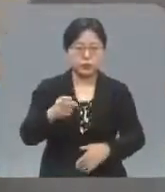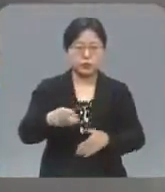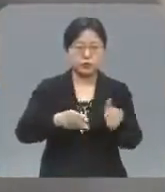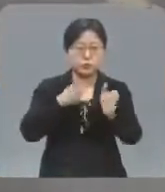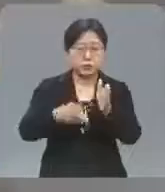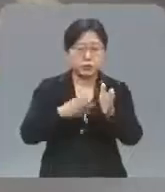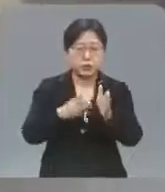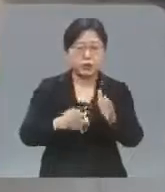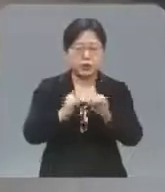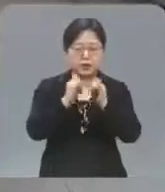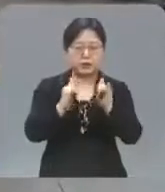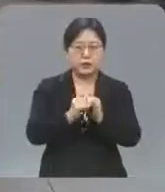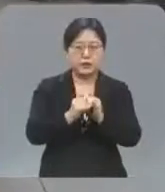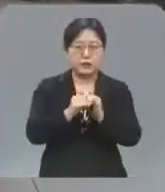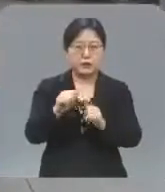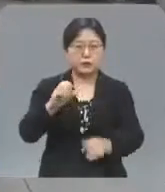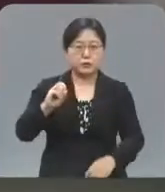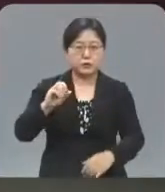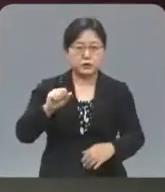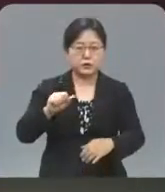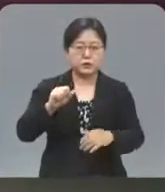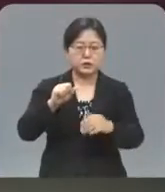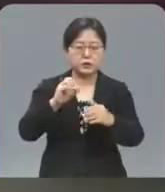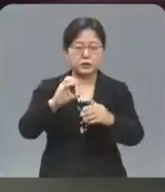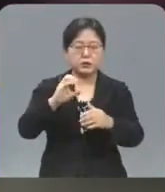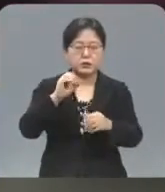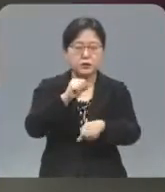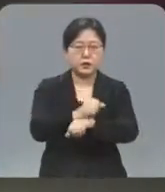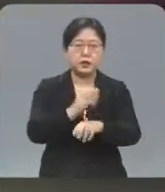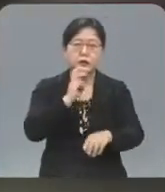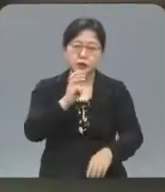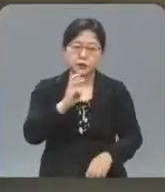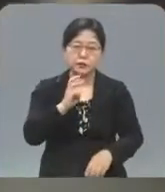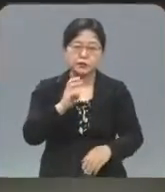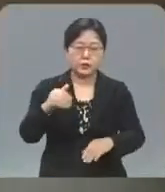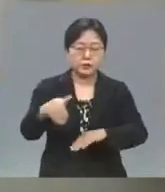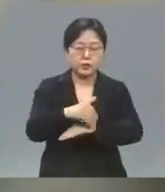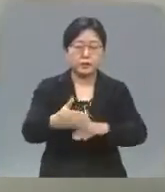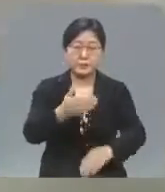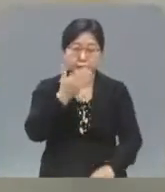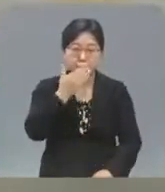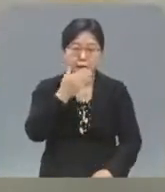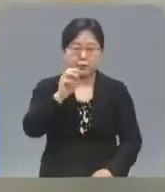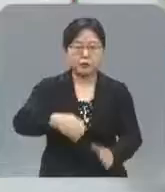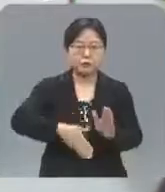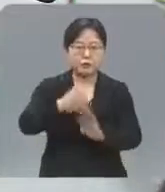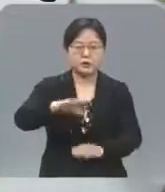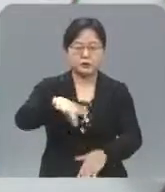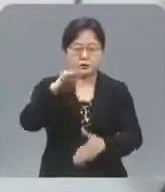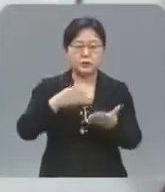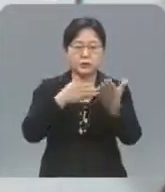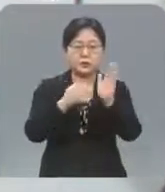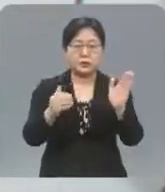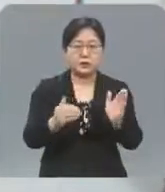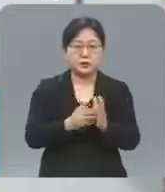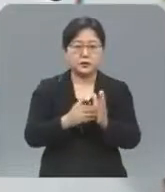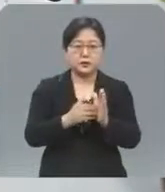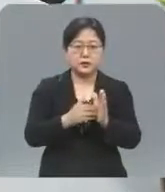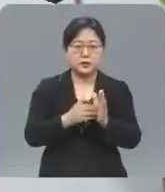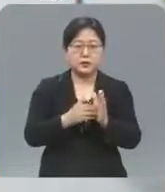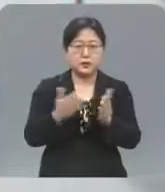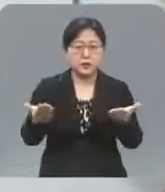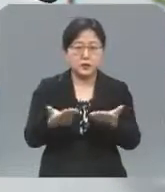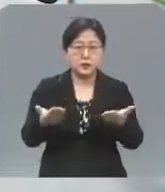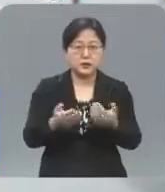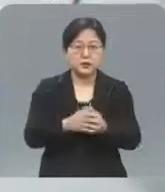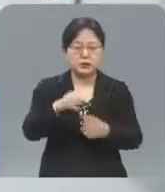광역철도 등 사회 간접자본을 확충해 30분 이내에 접근 가능하게 하는 것으로 광주시가 최초로 제안했습니다. 이 사업은